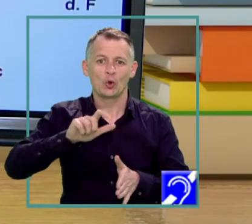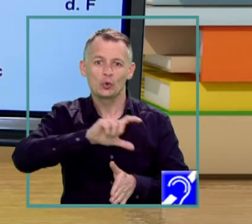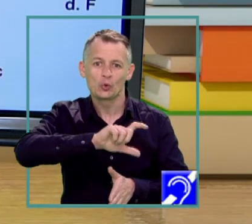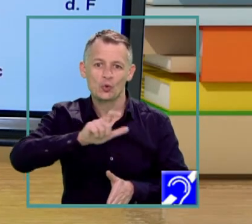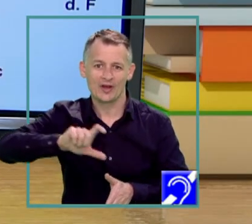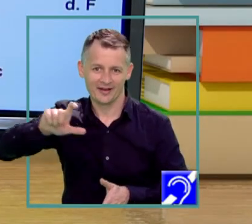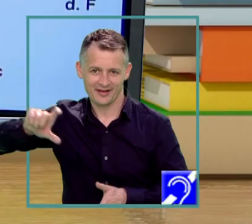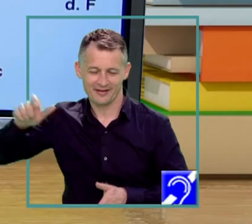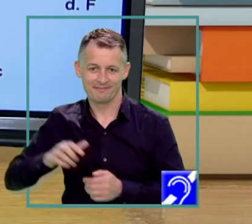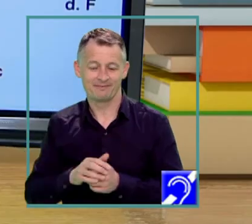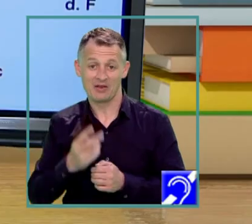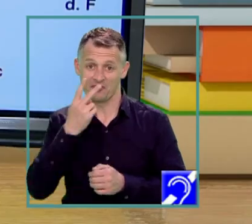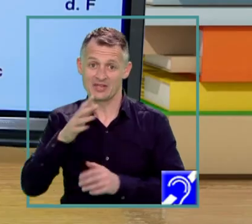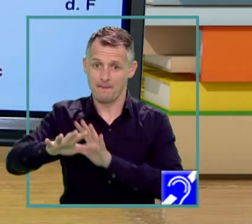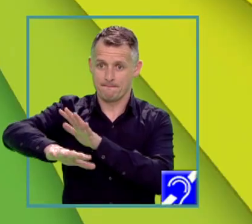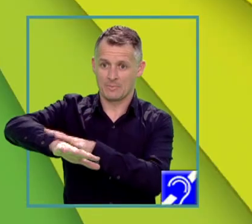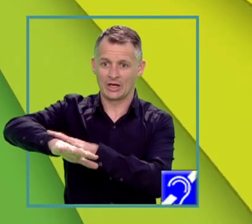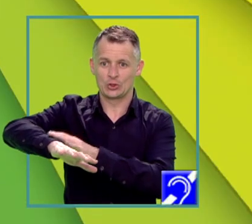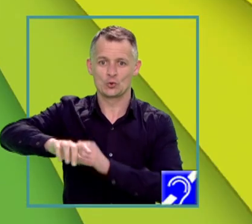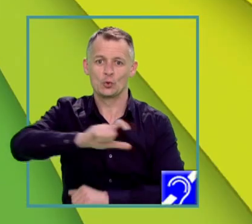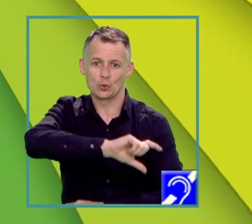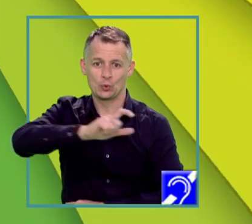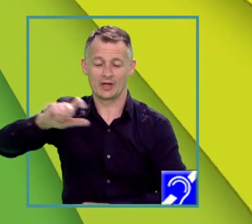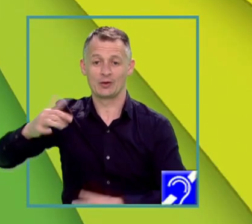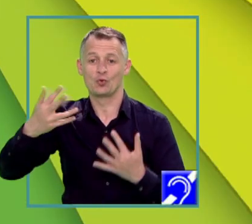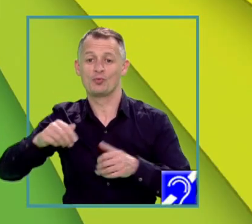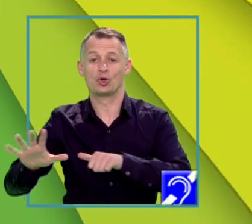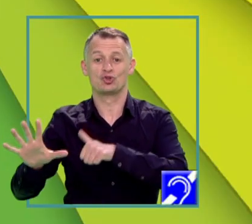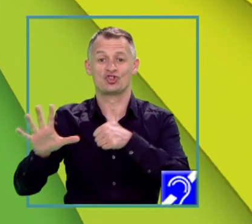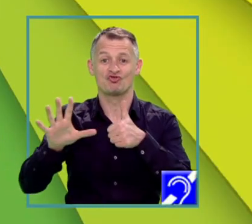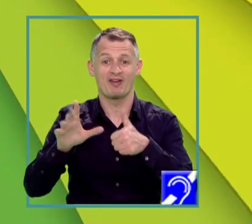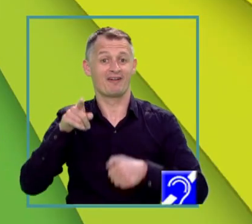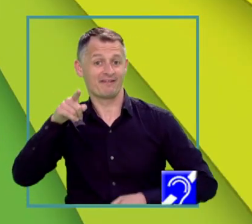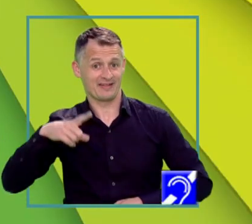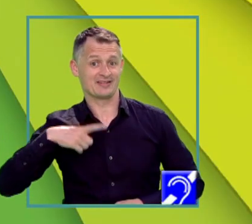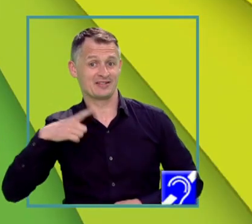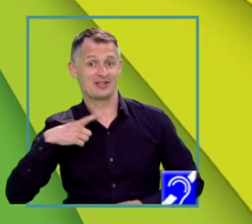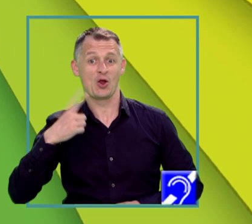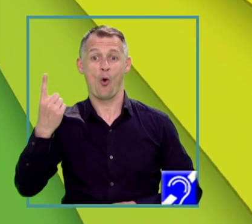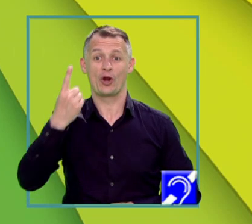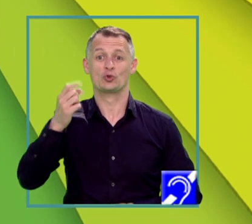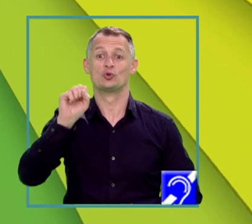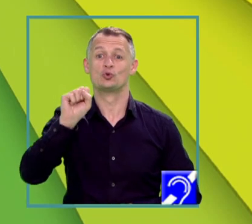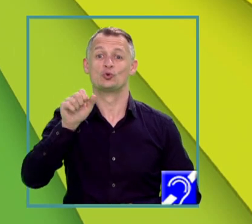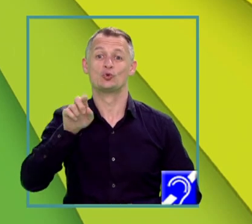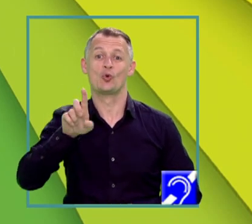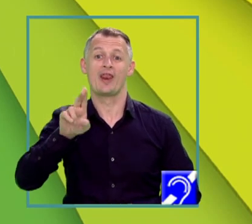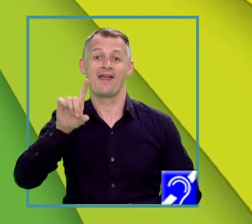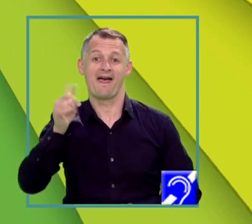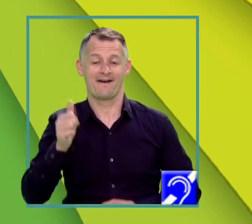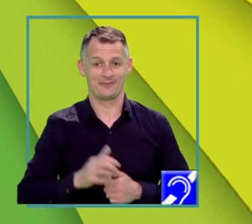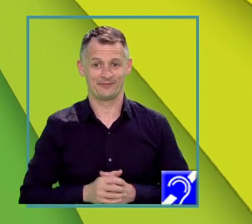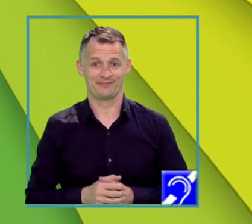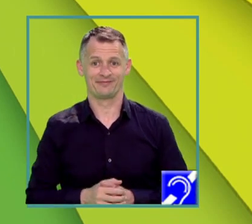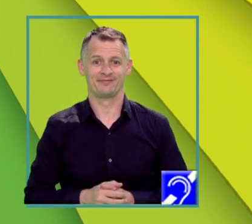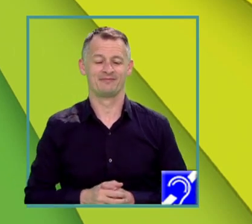identificăm brațul Dunării marcat pe hartă cu numărul 6 iar acesta este Sulina deci de mic și un subiect